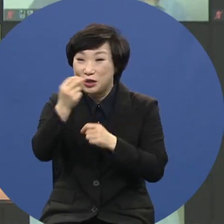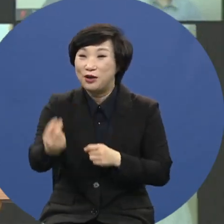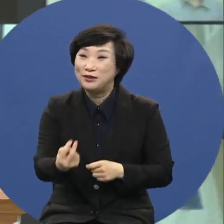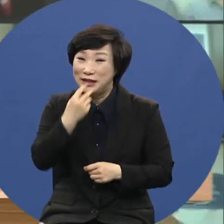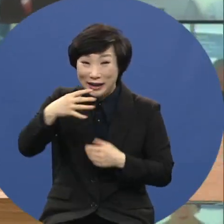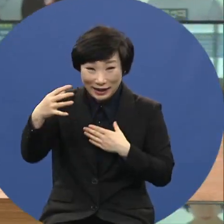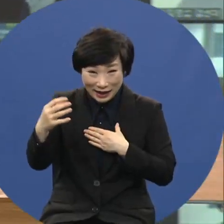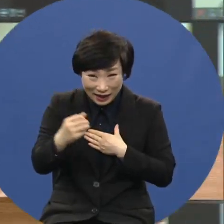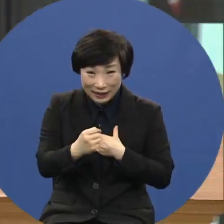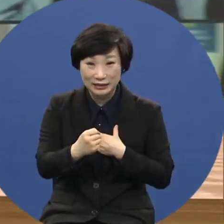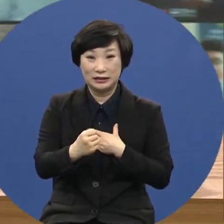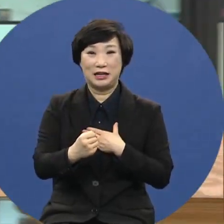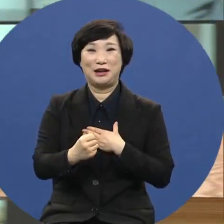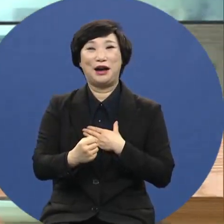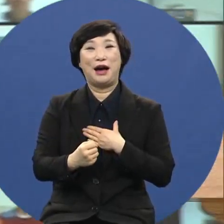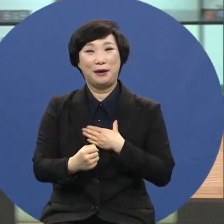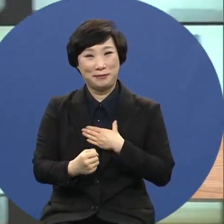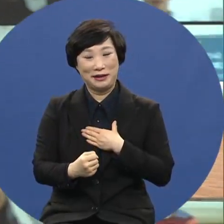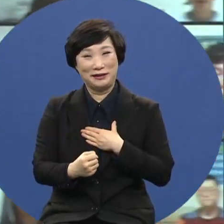얻는 것이니,